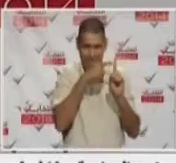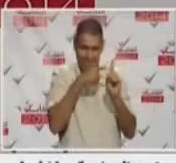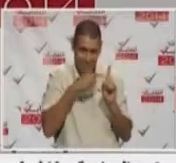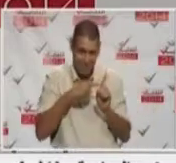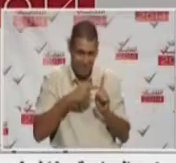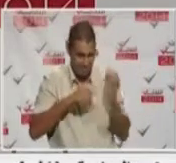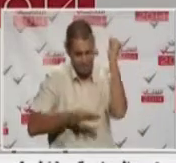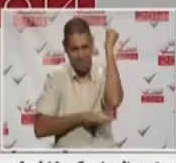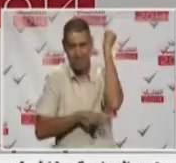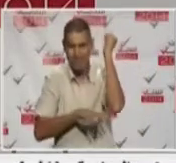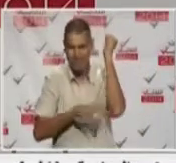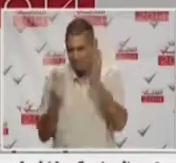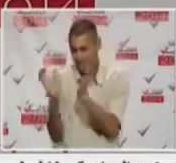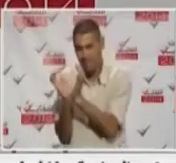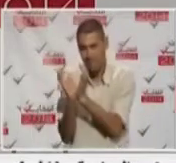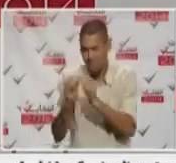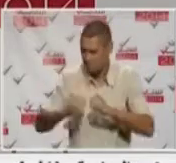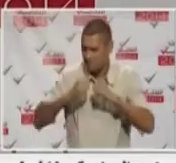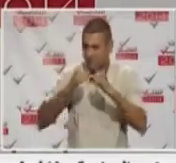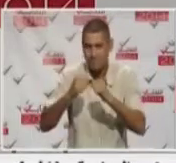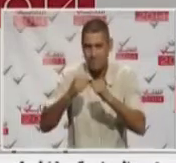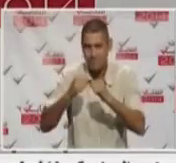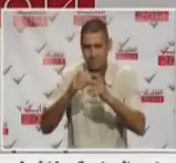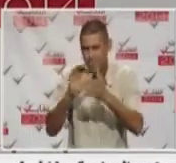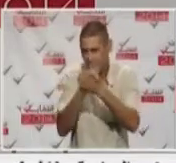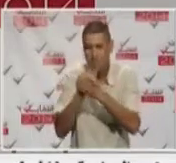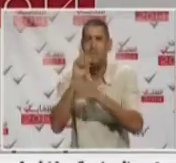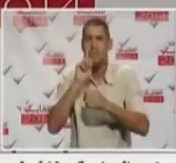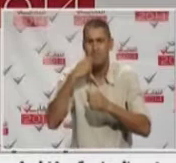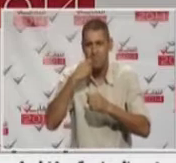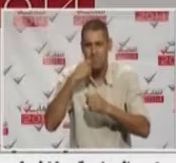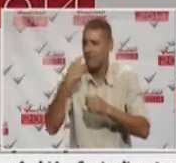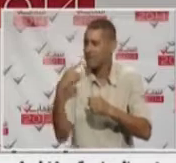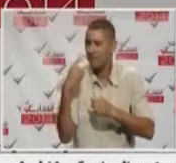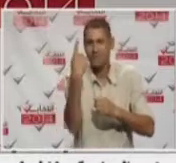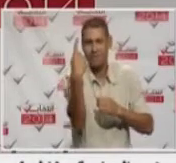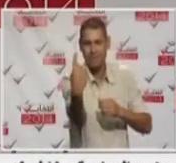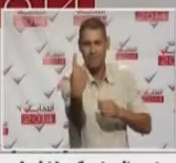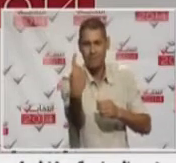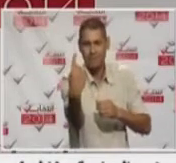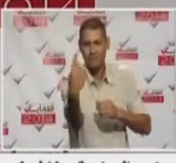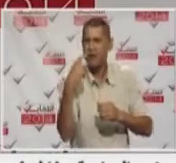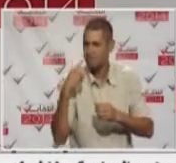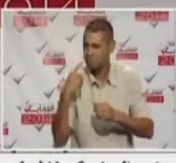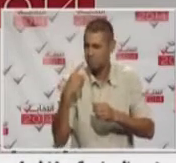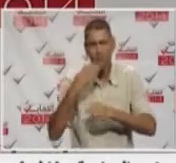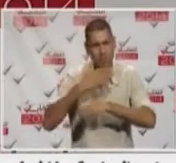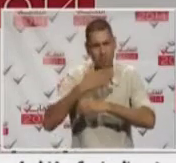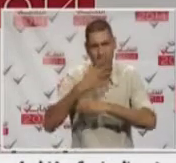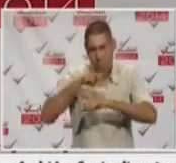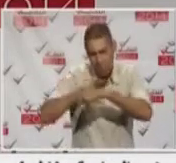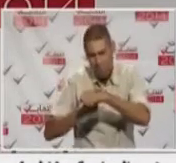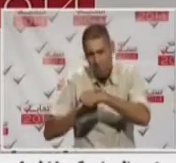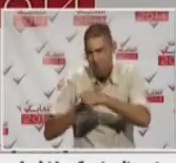الأهداف الأساسية لحزب المبادرة. أخواتي وأخواتي الناخبين في الدائرة الانتخابية نابل واحد، نابل ولاية تتمتع